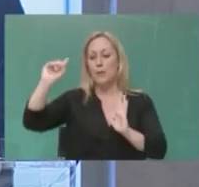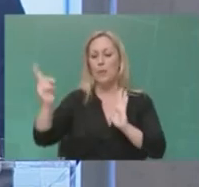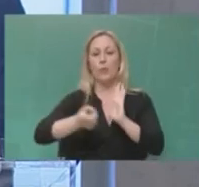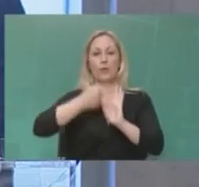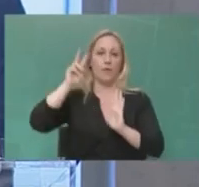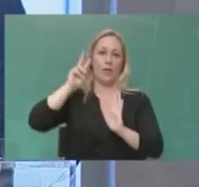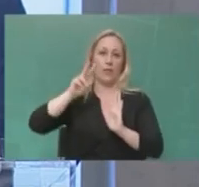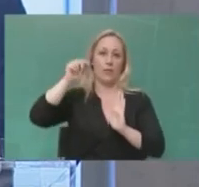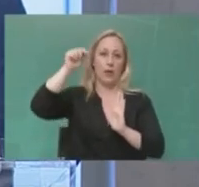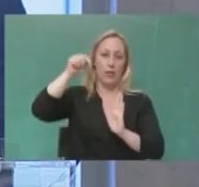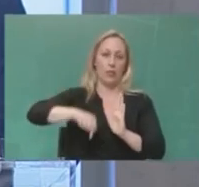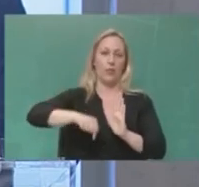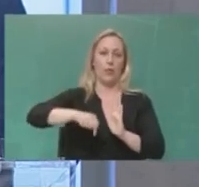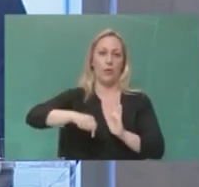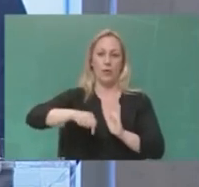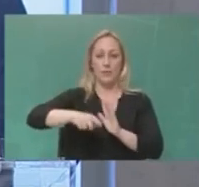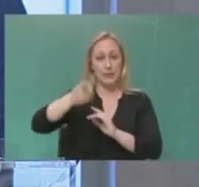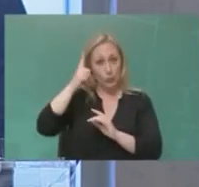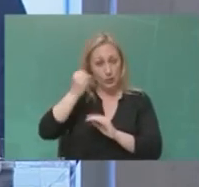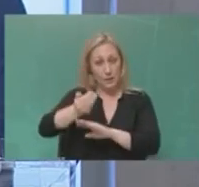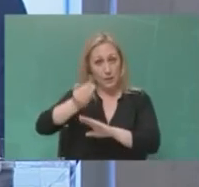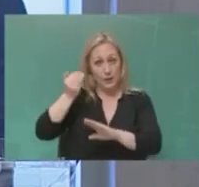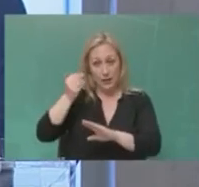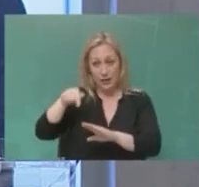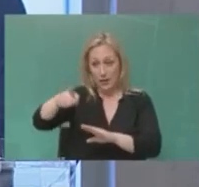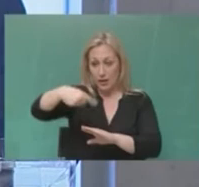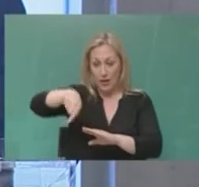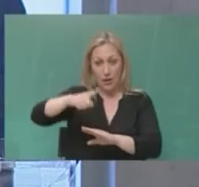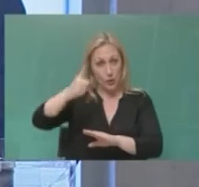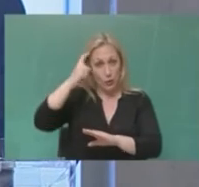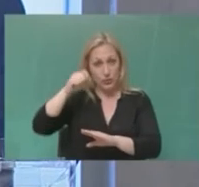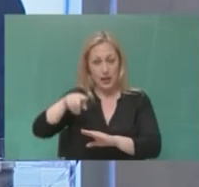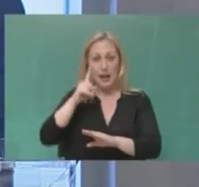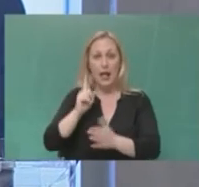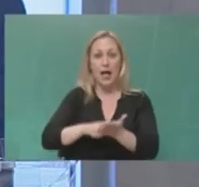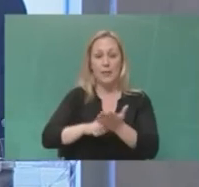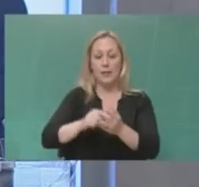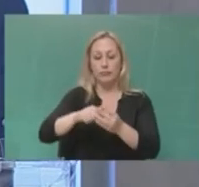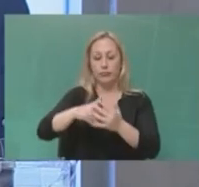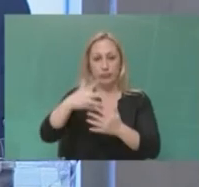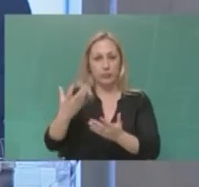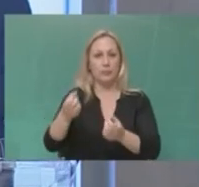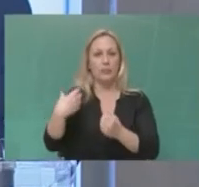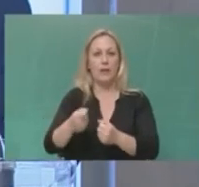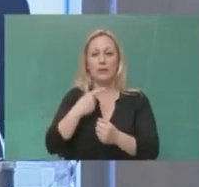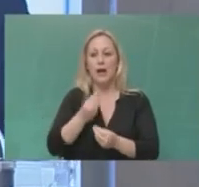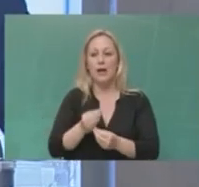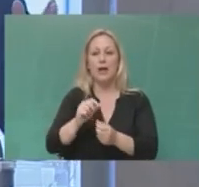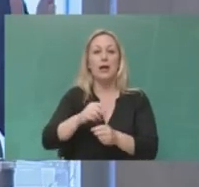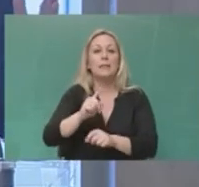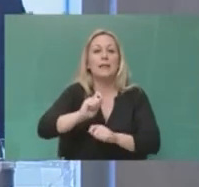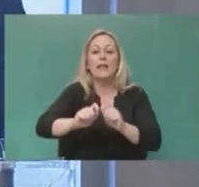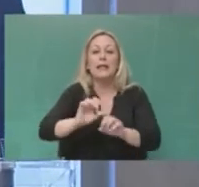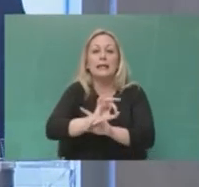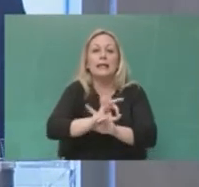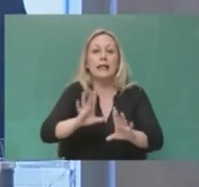για τα ελληνικά δεδομένα και εν τούτης δεν κάνατε αυτά που οφείλατε να κάνατε ως Δημοτική Αρχή από την πλευρά των